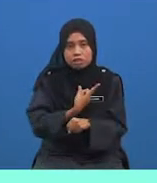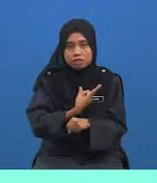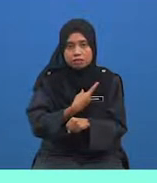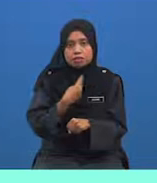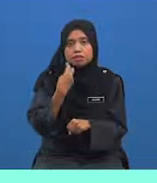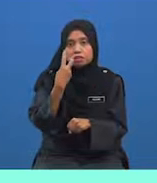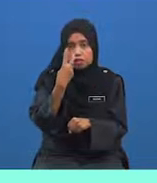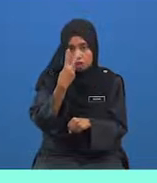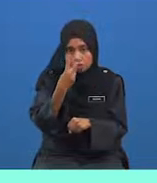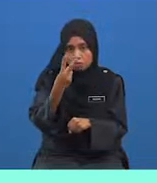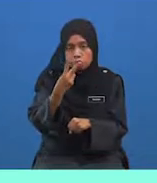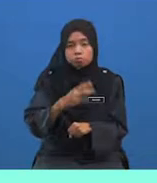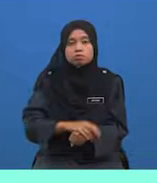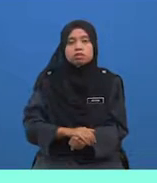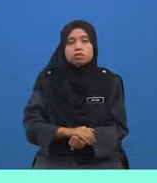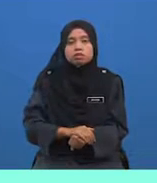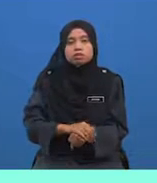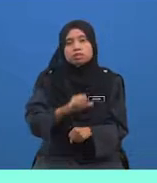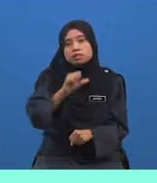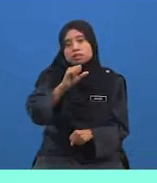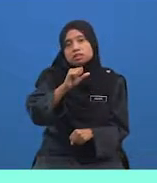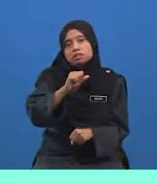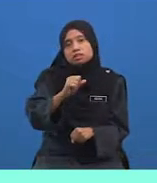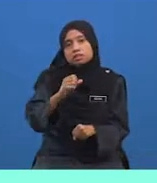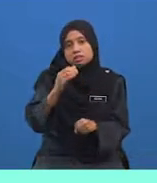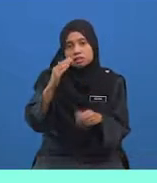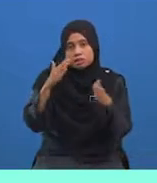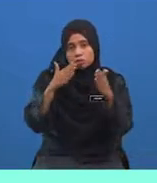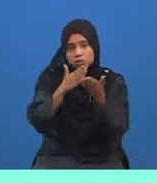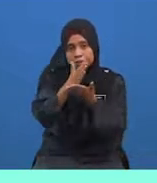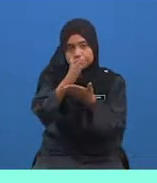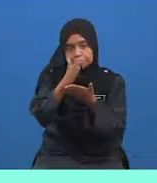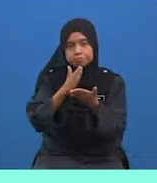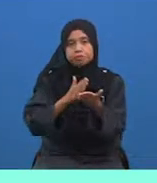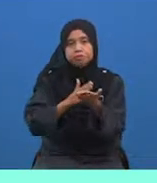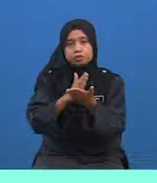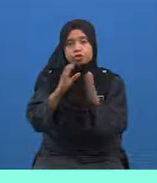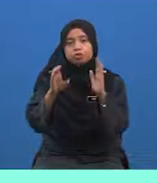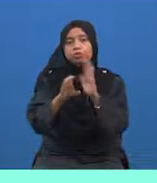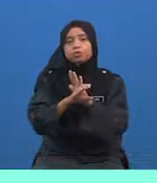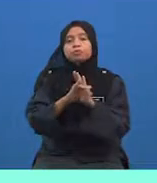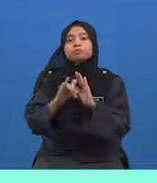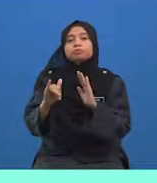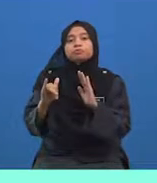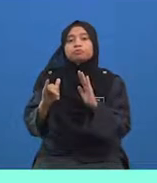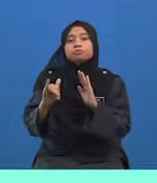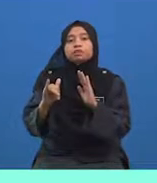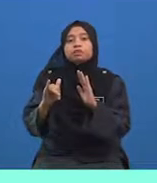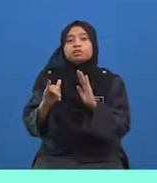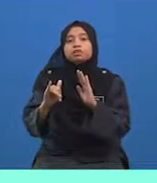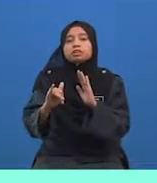penonton menyaksikan siaran langsung di televisyen. Contohnya,